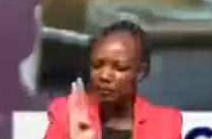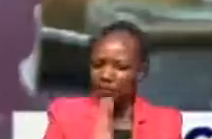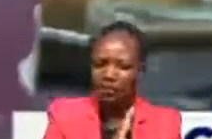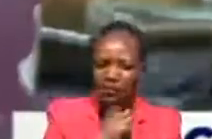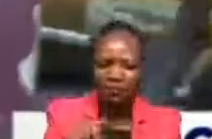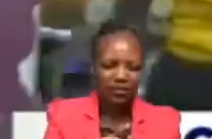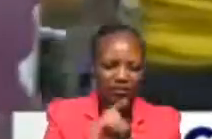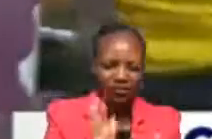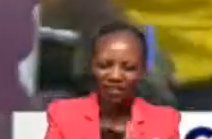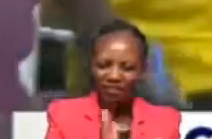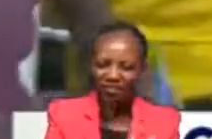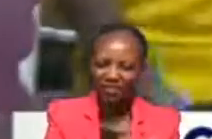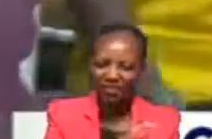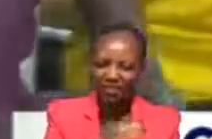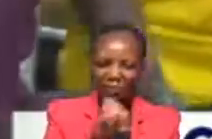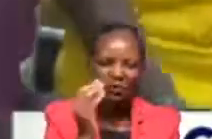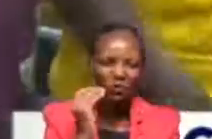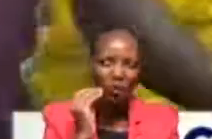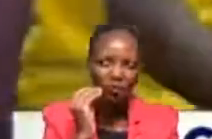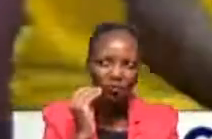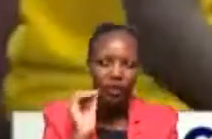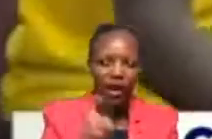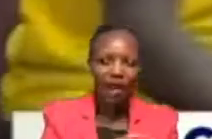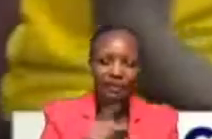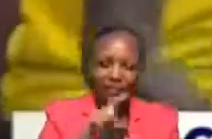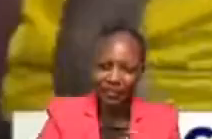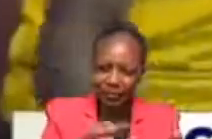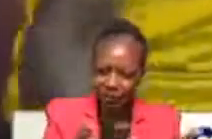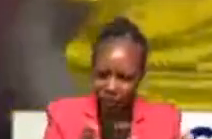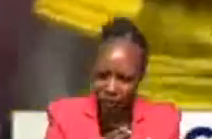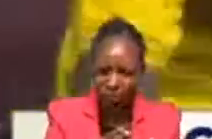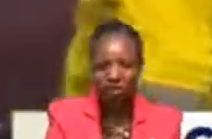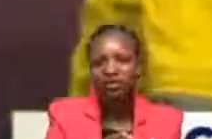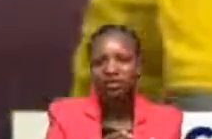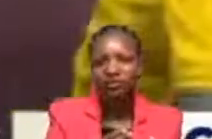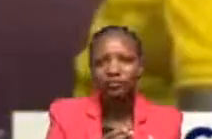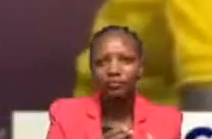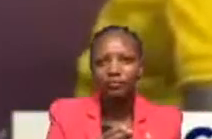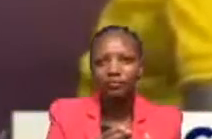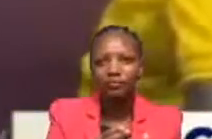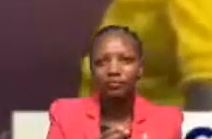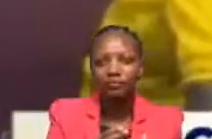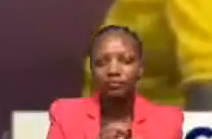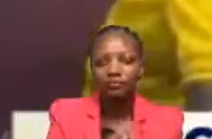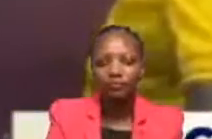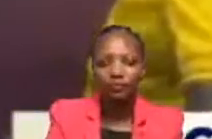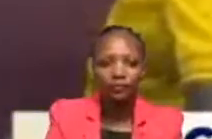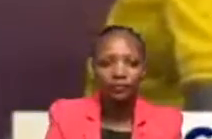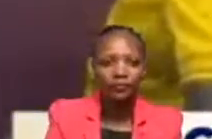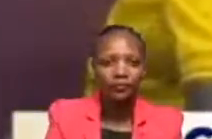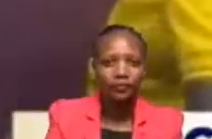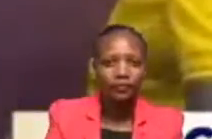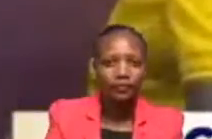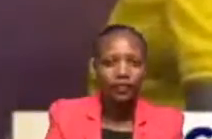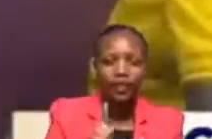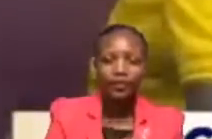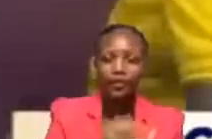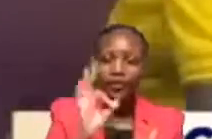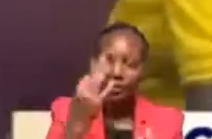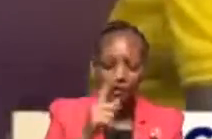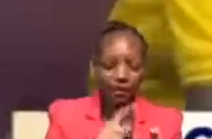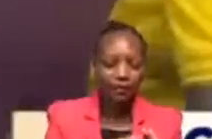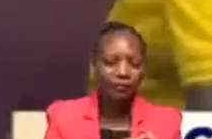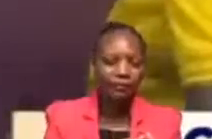inasababisha upungufu wa masaa ambayo pia mauzo yanarudi chini. Tatu, unapata